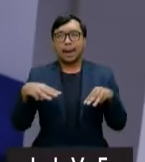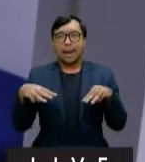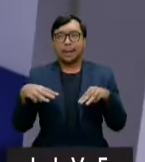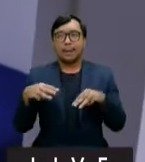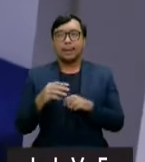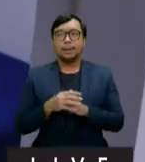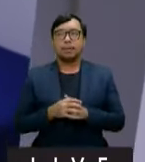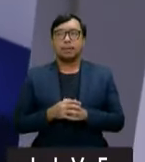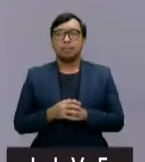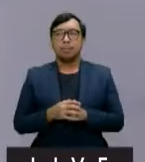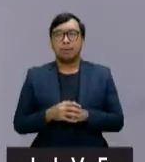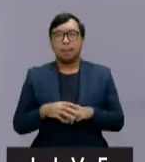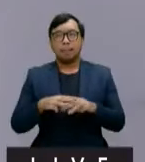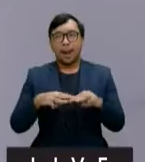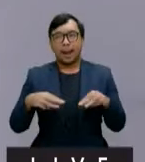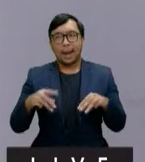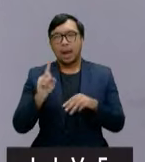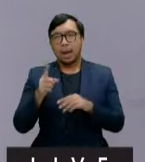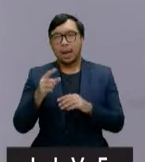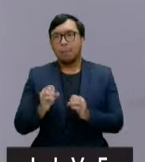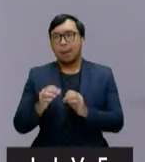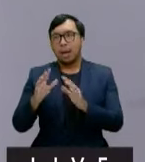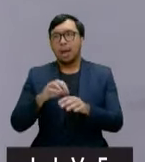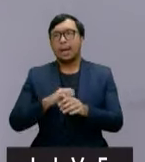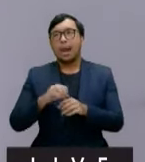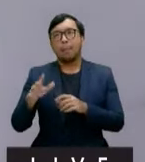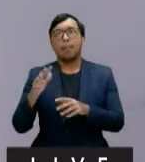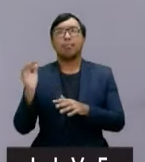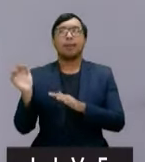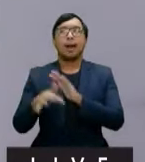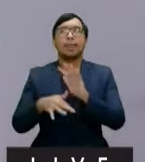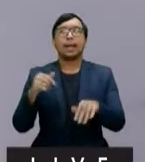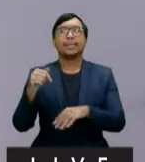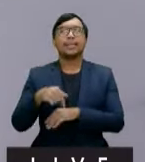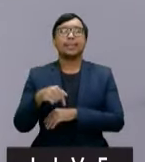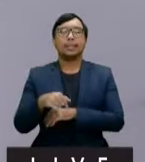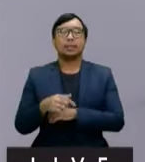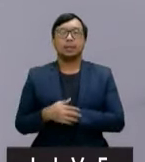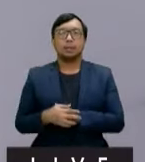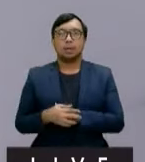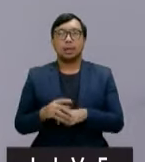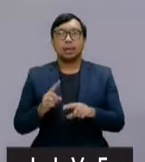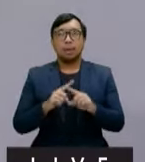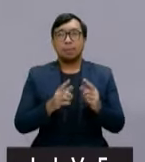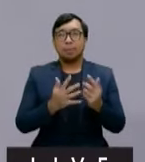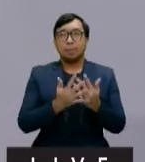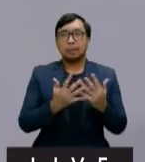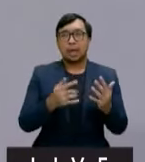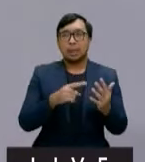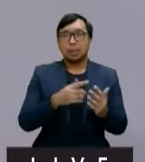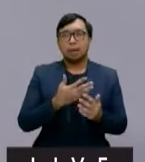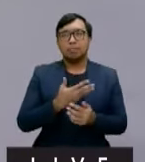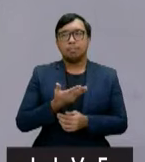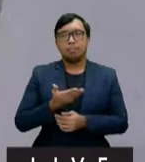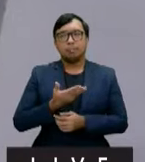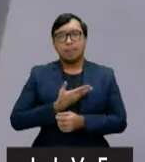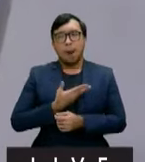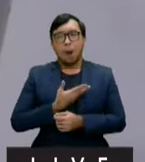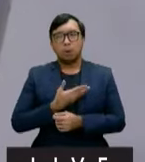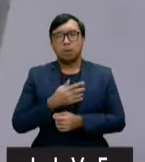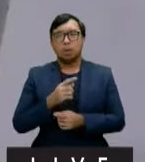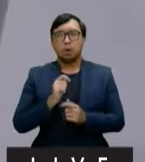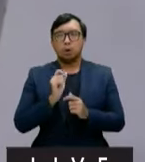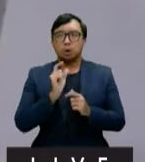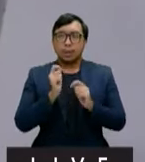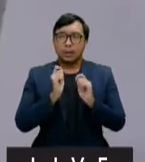menghuni dari unit Pasar Rumput ini. Tetapi animo untuk pendaftaran begitu ya, animo untuk melakukan registrasi ini juga